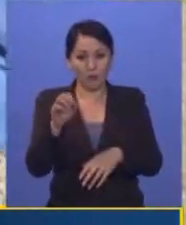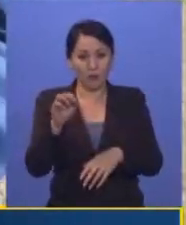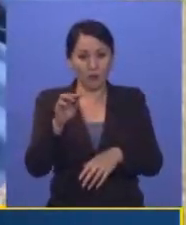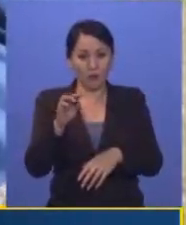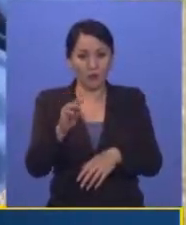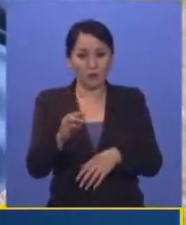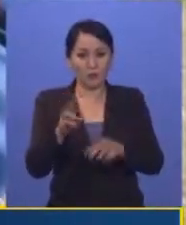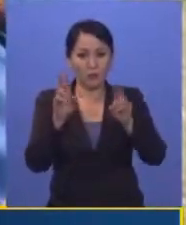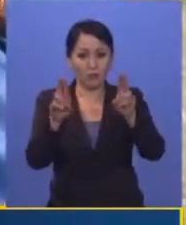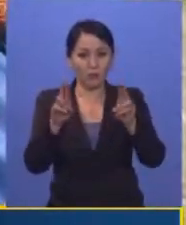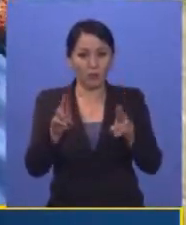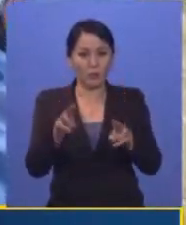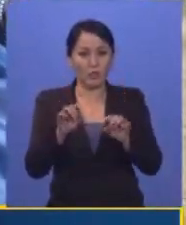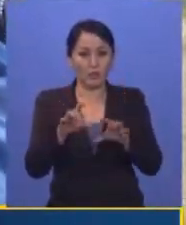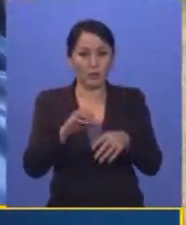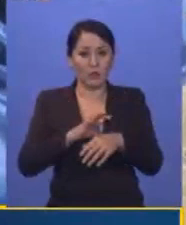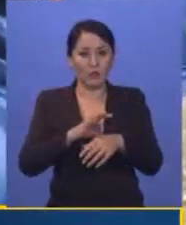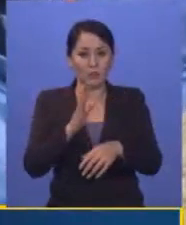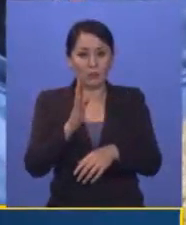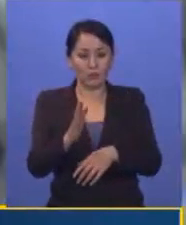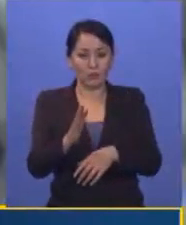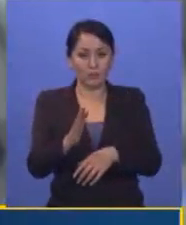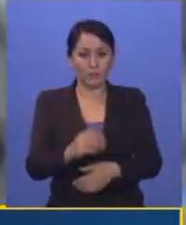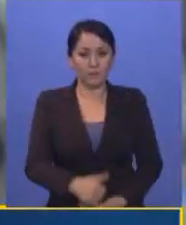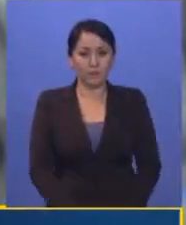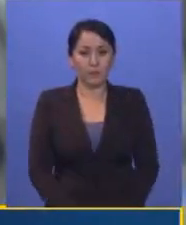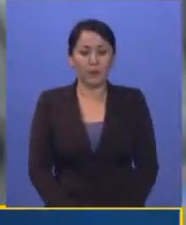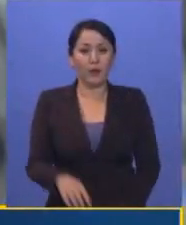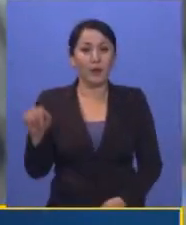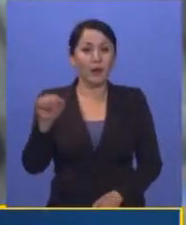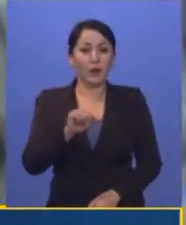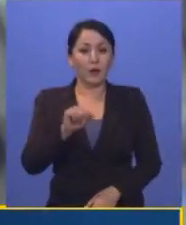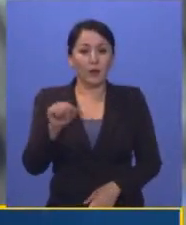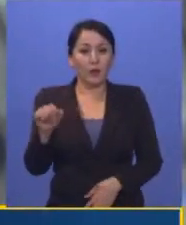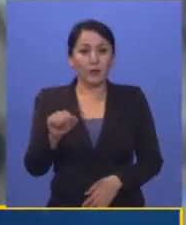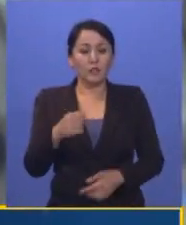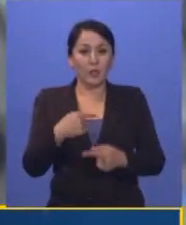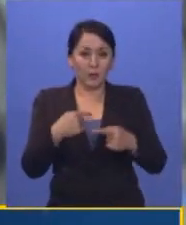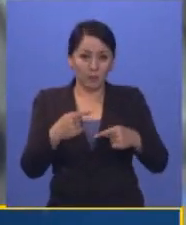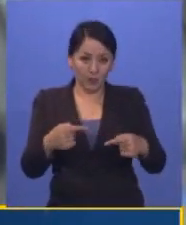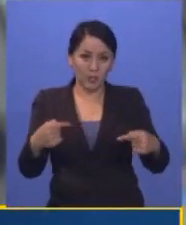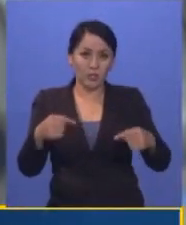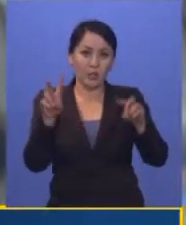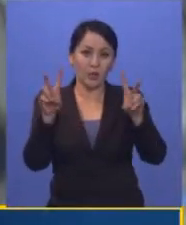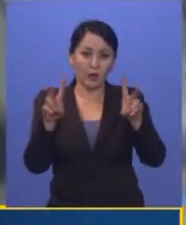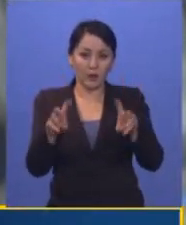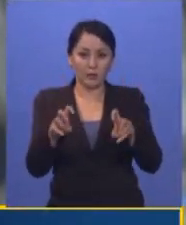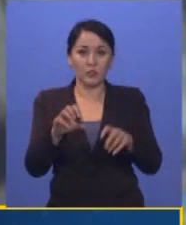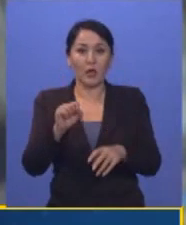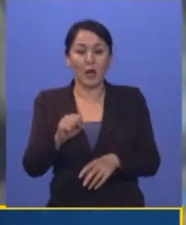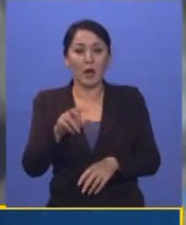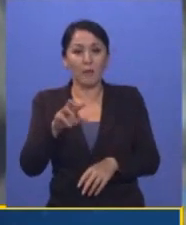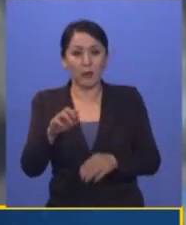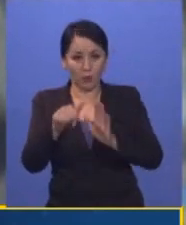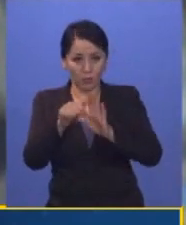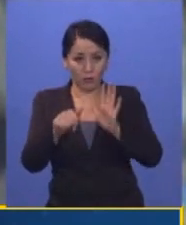жүру қағидаларын түсіндіру бойынша да жұмыс күшейтілді. Жүргізуші куәліктерінің санаттары келесі санаттарға бөлінеді. Яғни А1